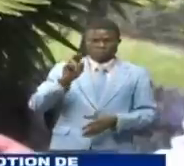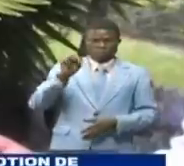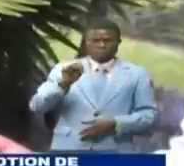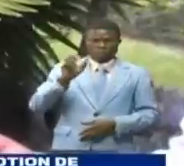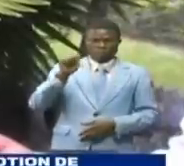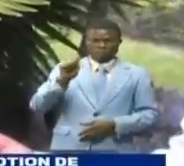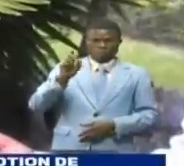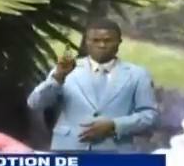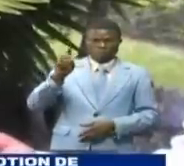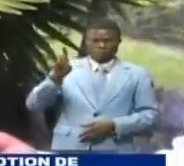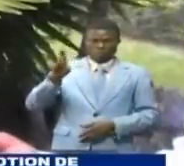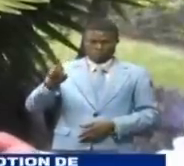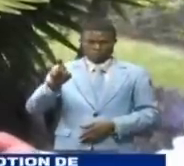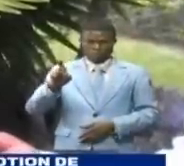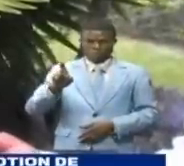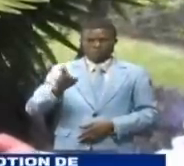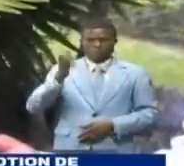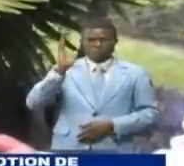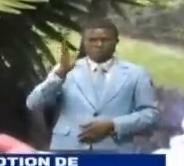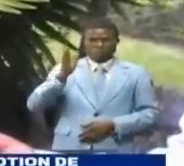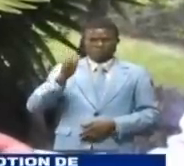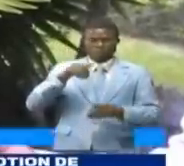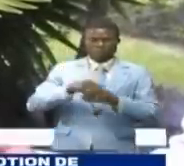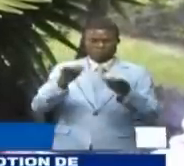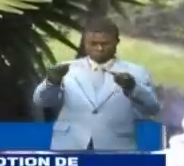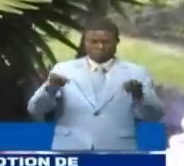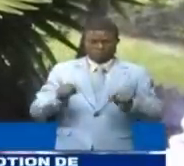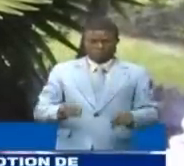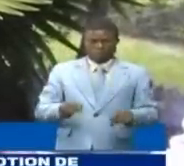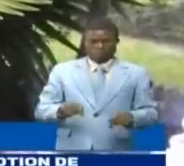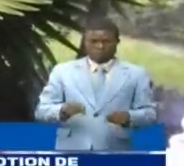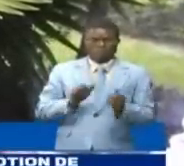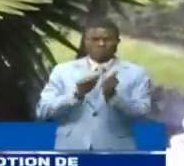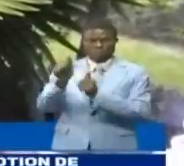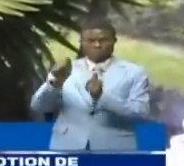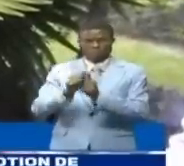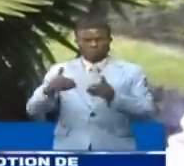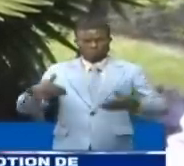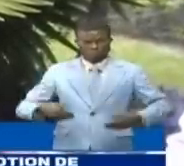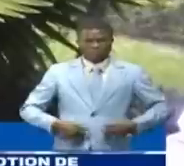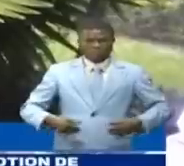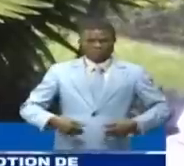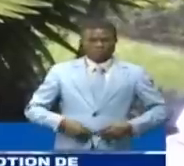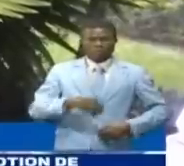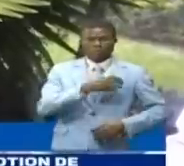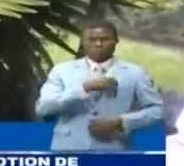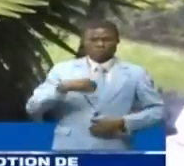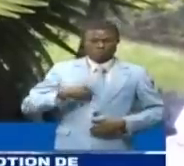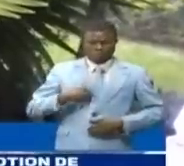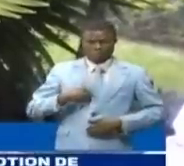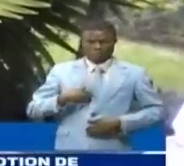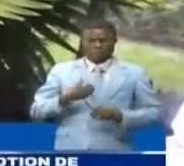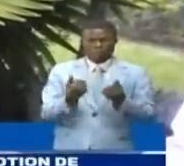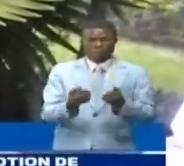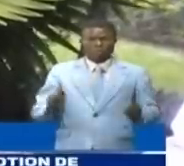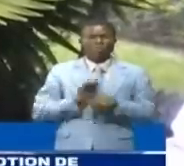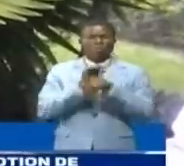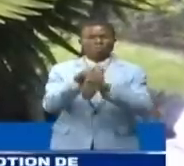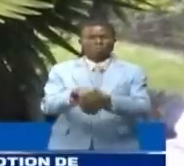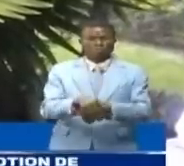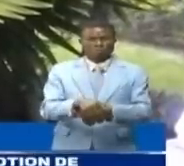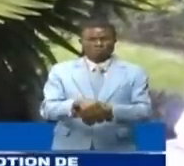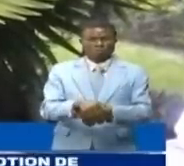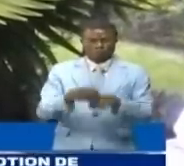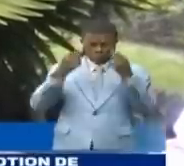Formation, Norbert Kimvula, les confirme. Dans les milieux où nous sommes passés, les jeunes, les femmes et les autres sont engagés. Ils